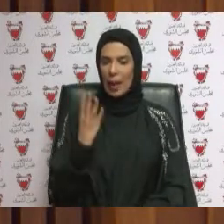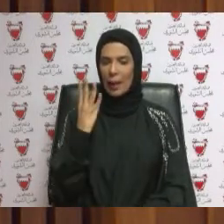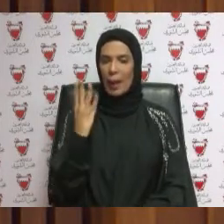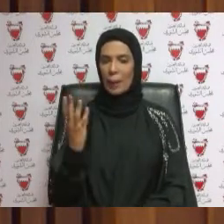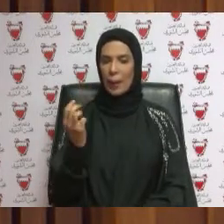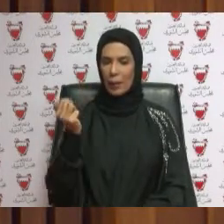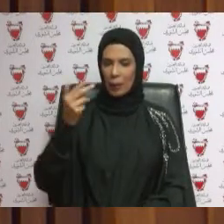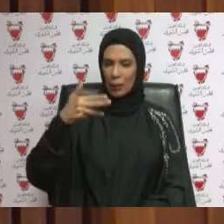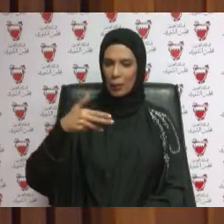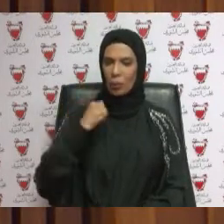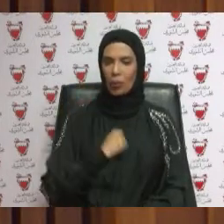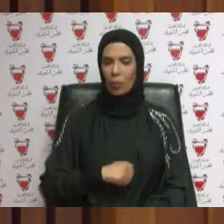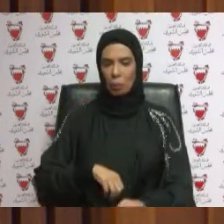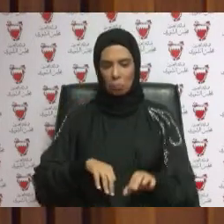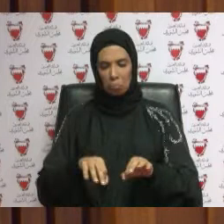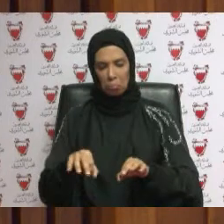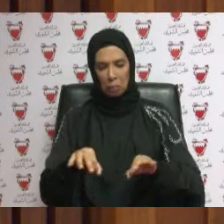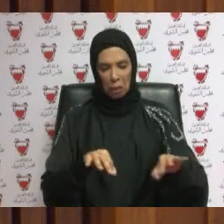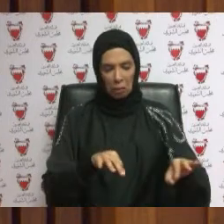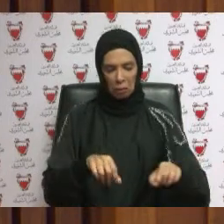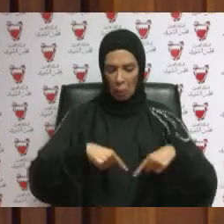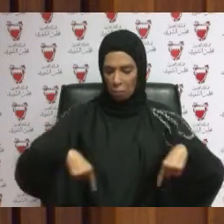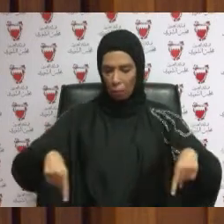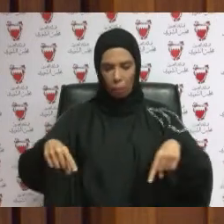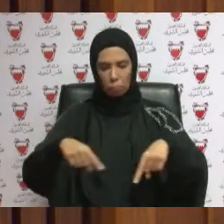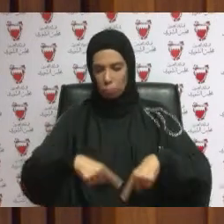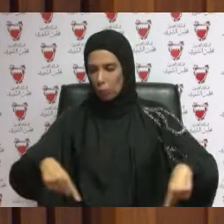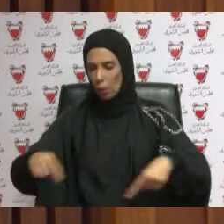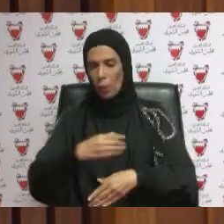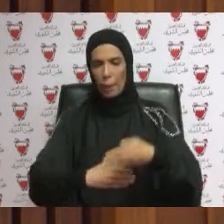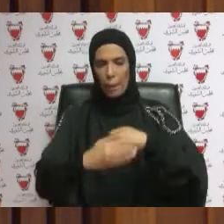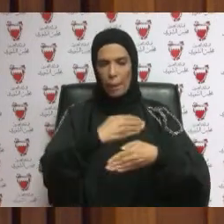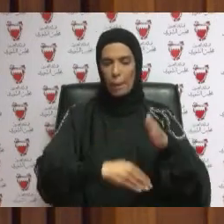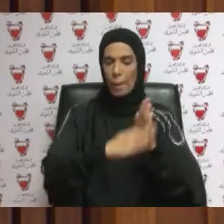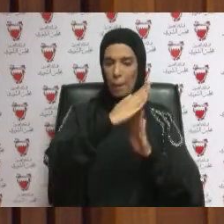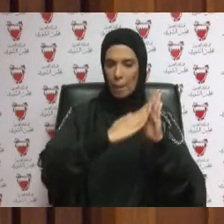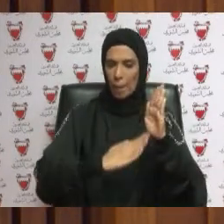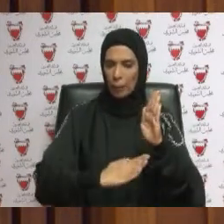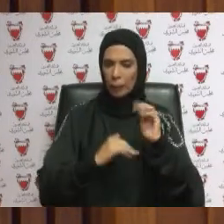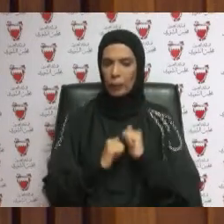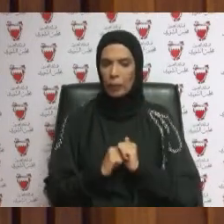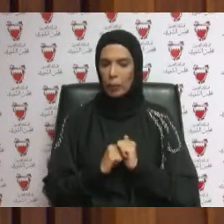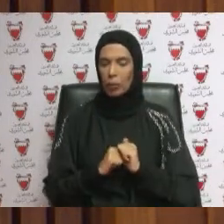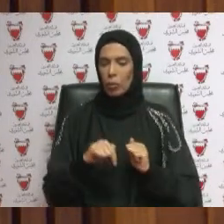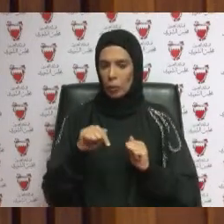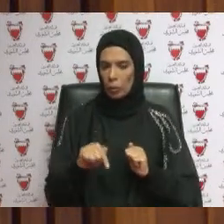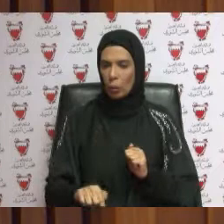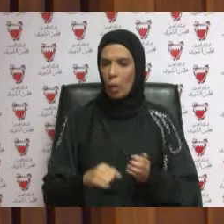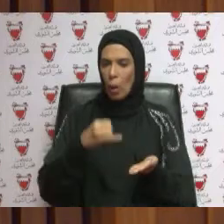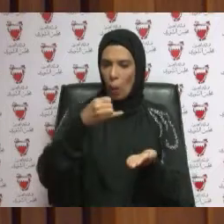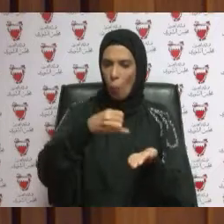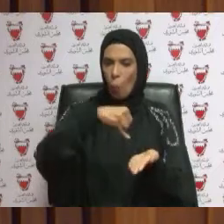1994 بشأن التخطيط العمراني. النص الآتي يحدد التخطيط العام للمدن